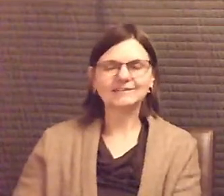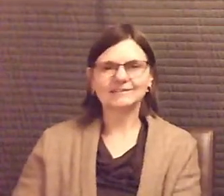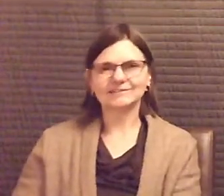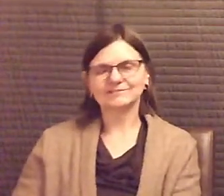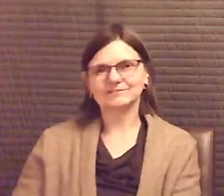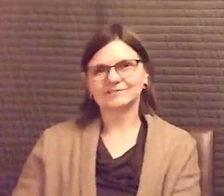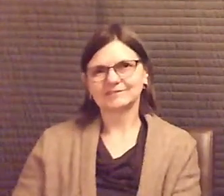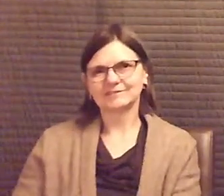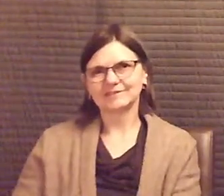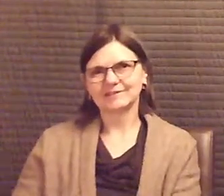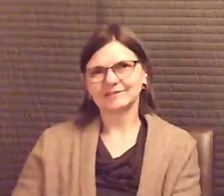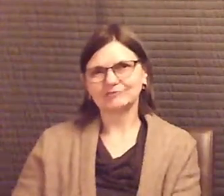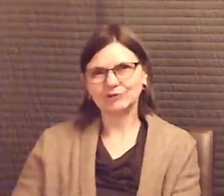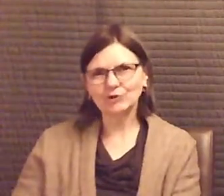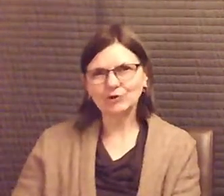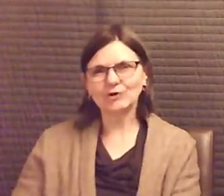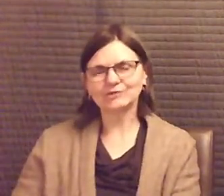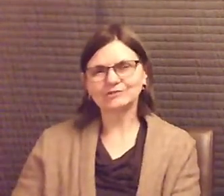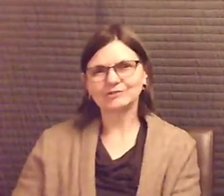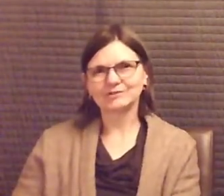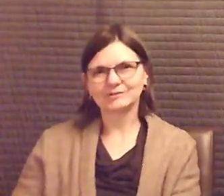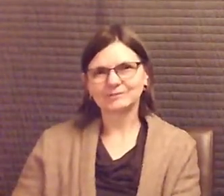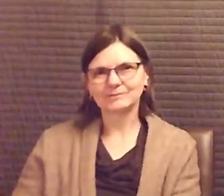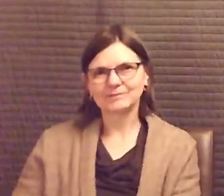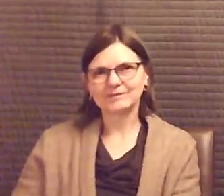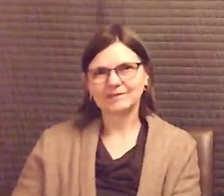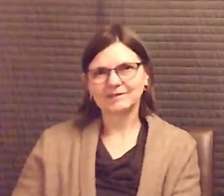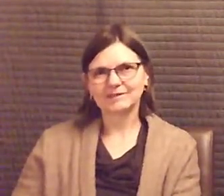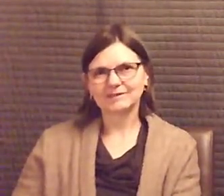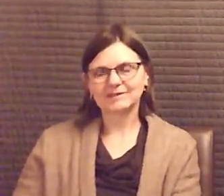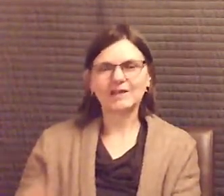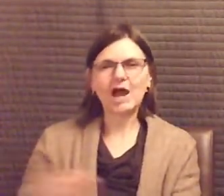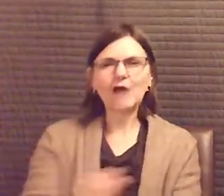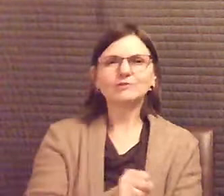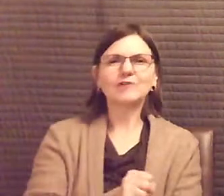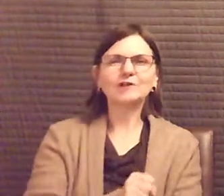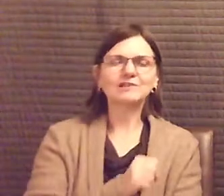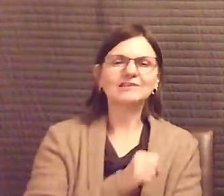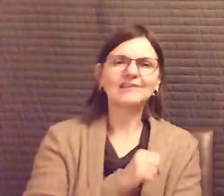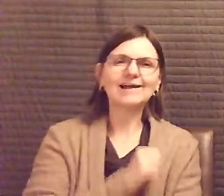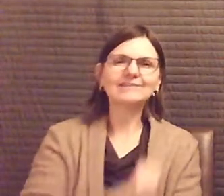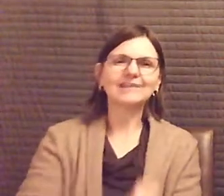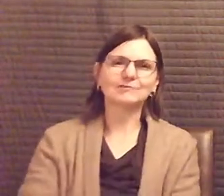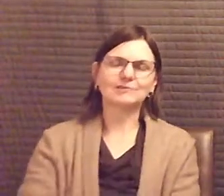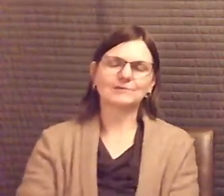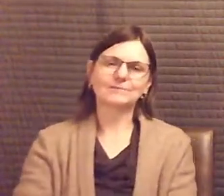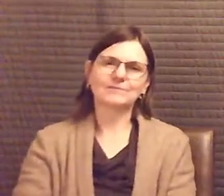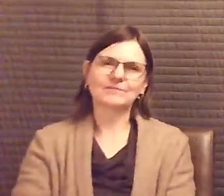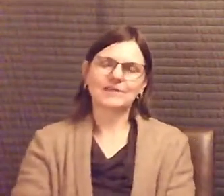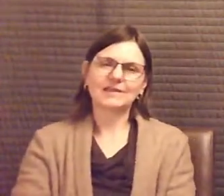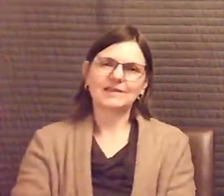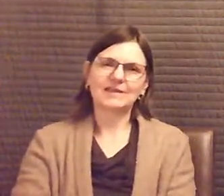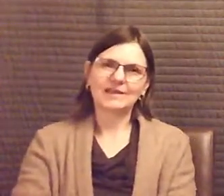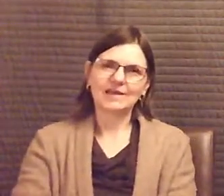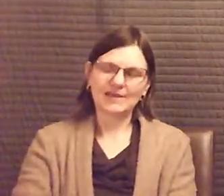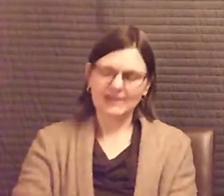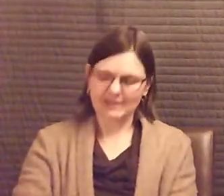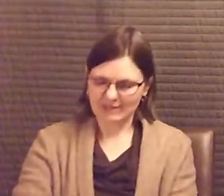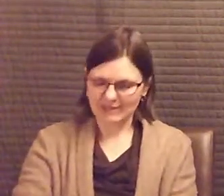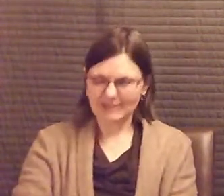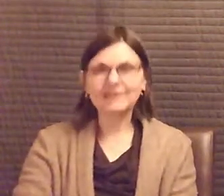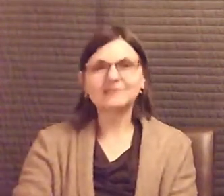daden van weer daar van hun god ontwikkeld en dat plus uit de duisternis gehaald in doel is